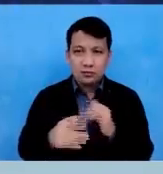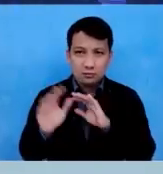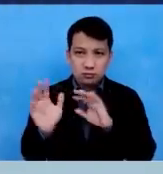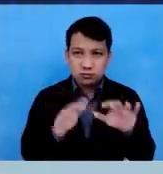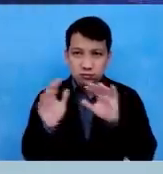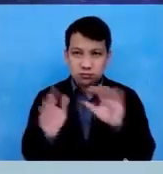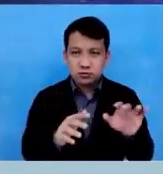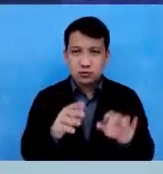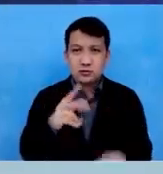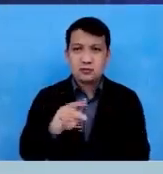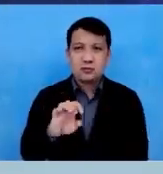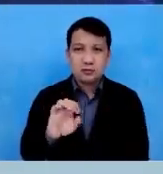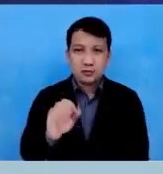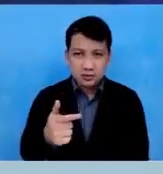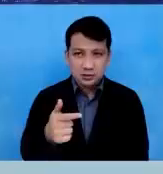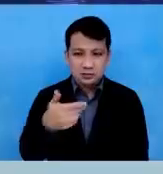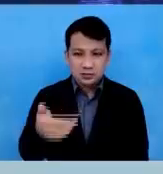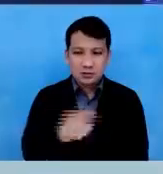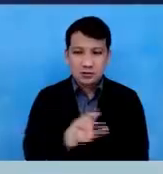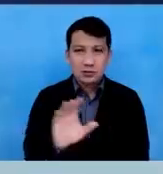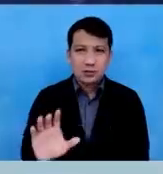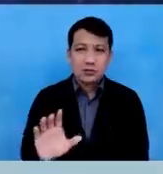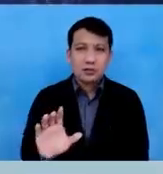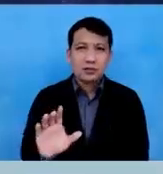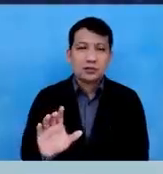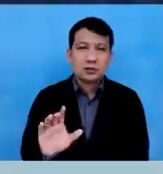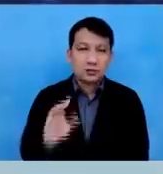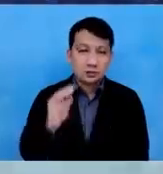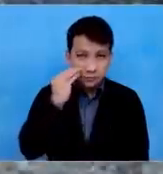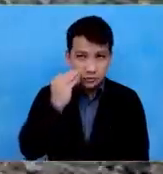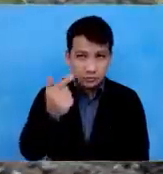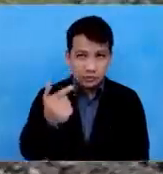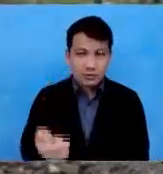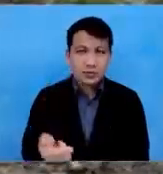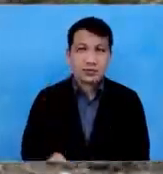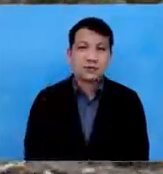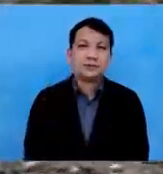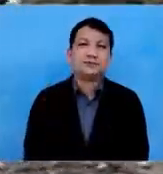Paeng. Nasa front line ng balitang yan si Mon Gualvez.